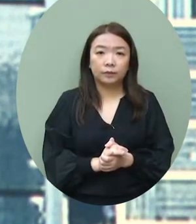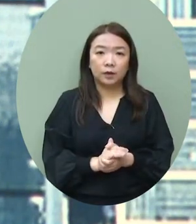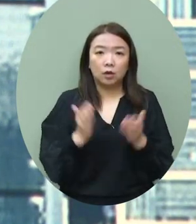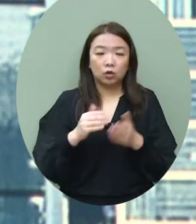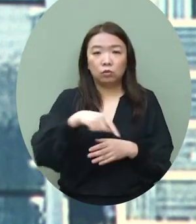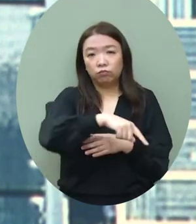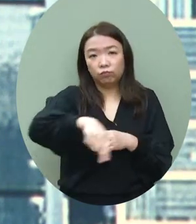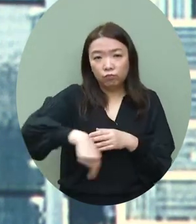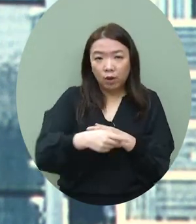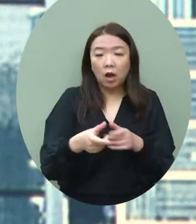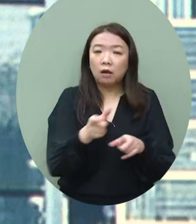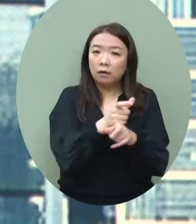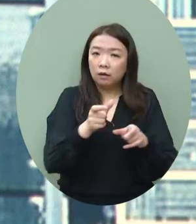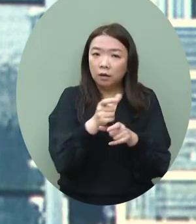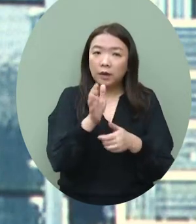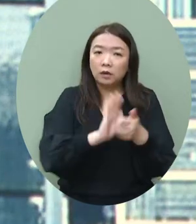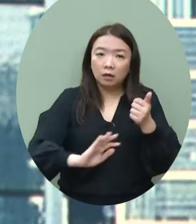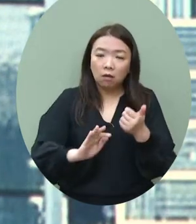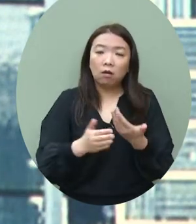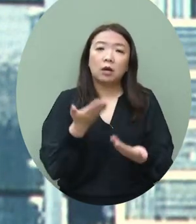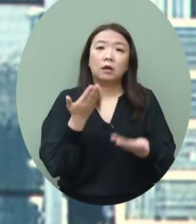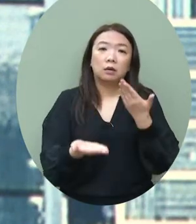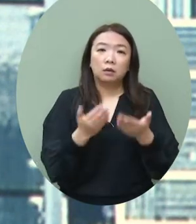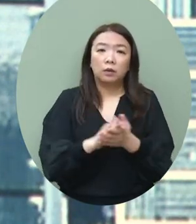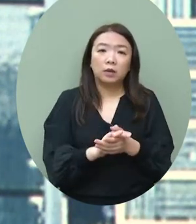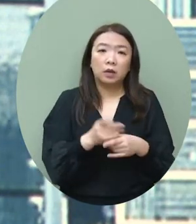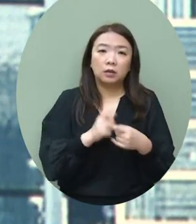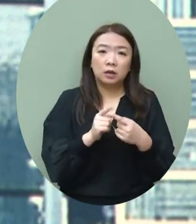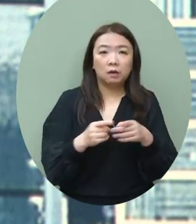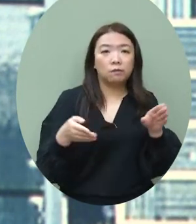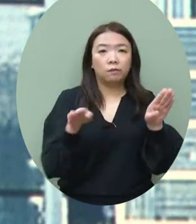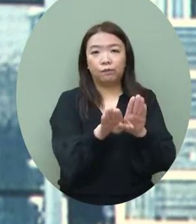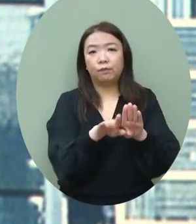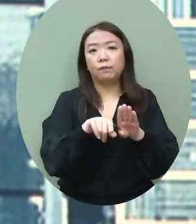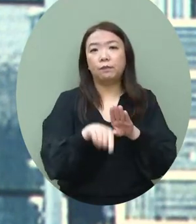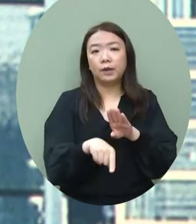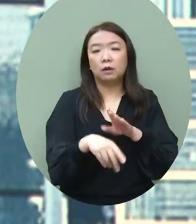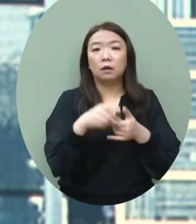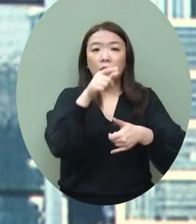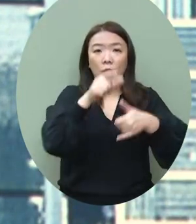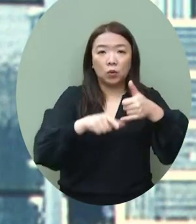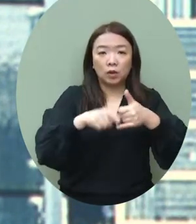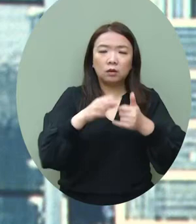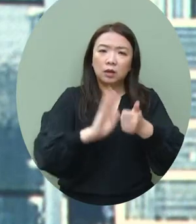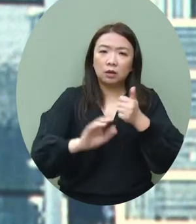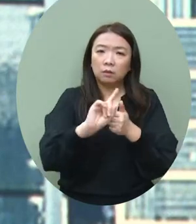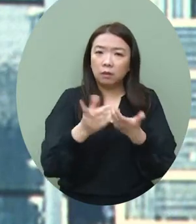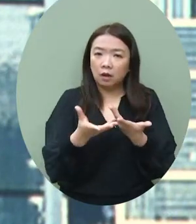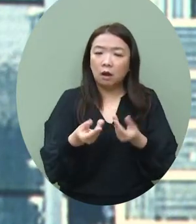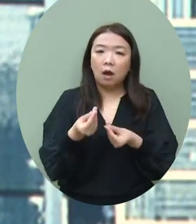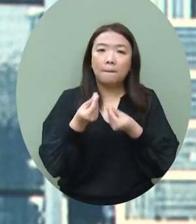影響，對於營運者，對於直接受關閉處所嘅個人嘅影響咧，而提供一啲支